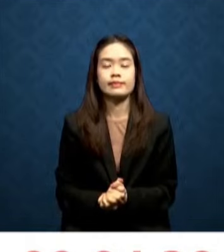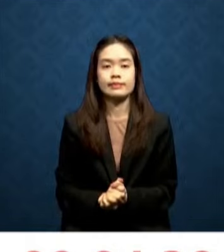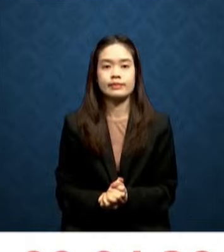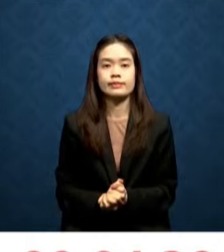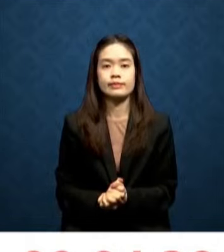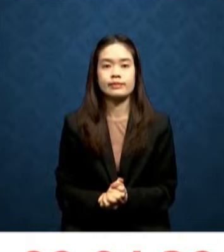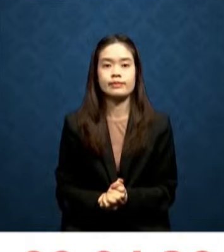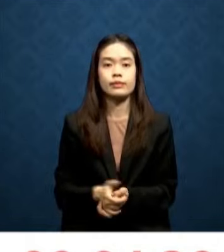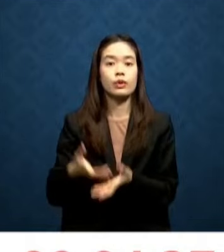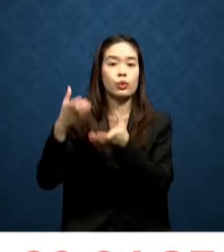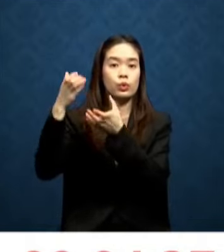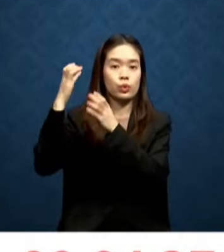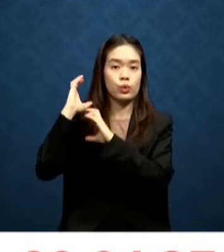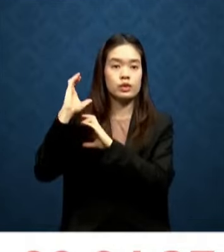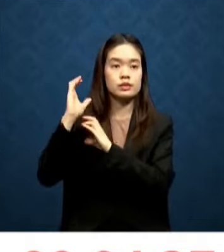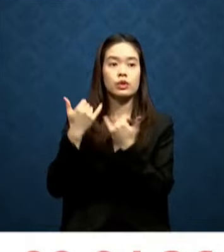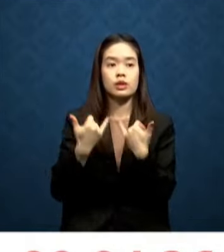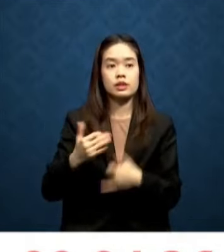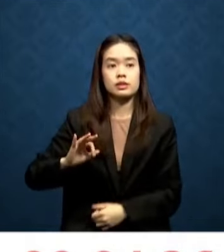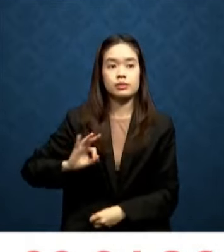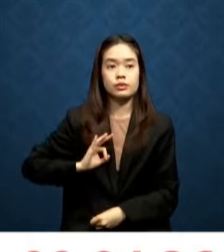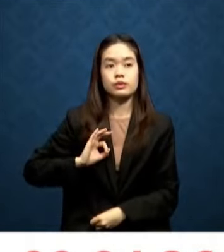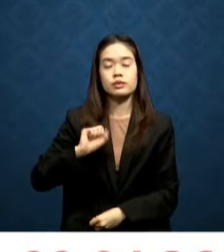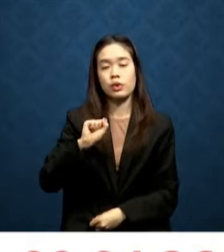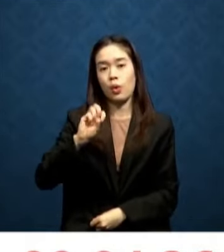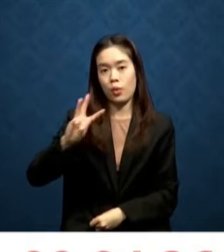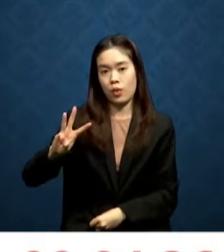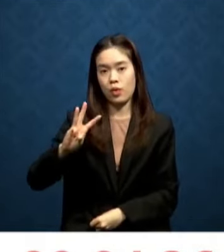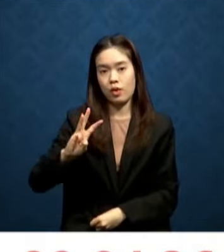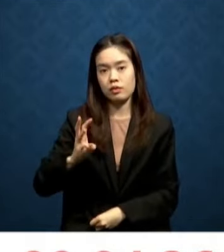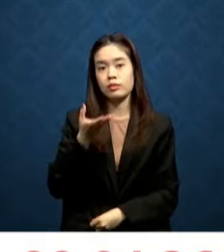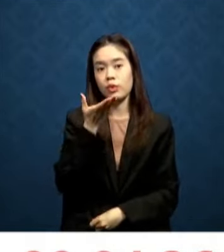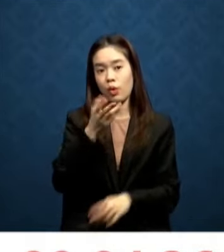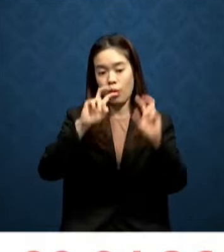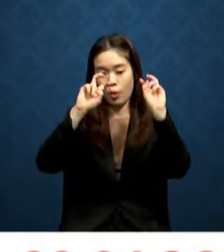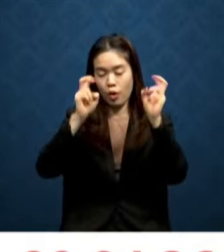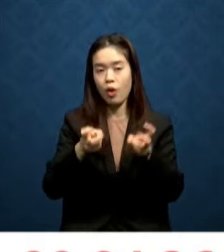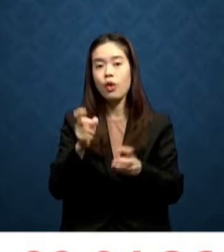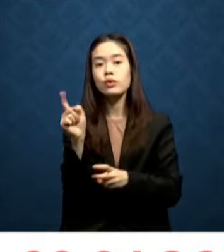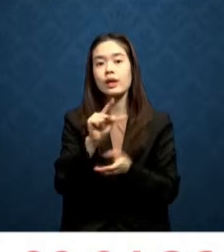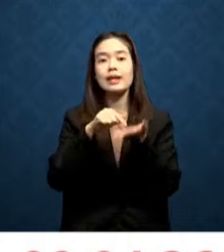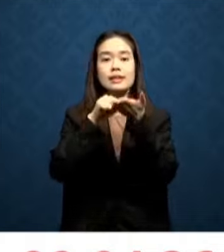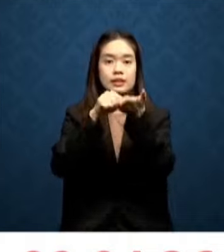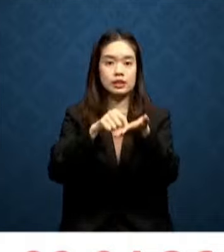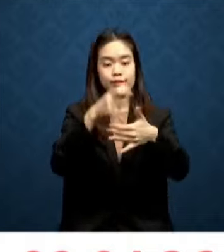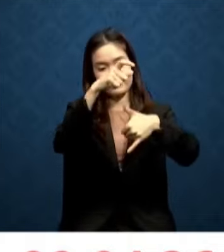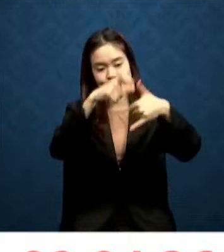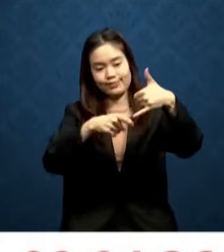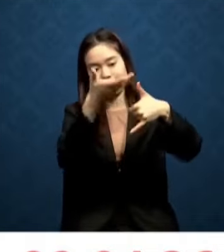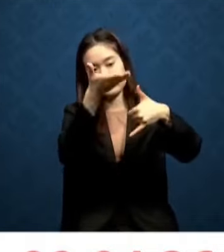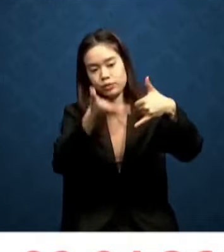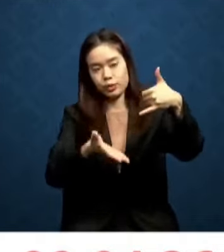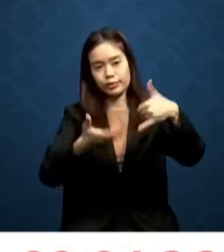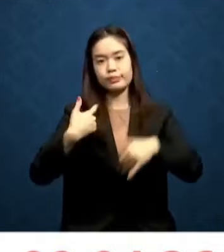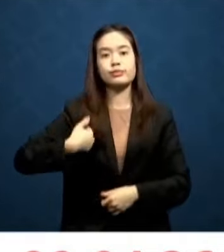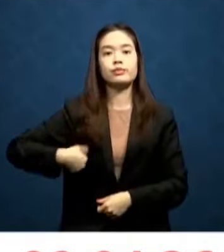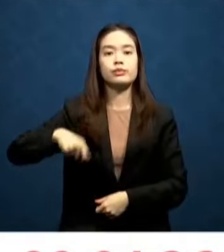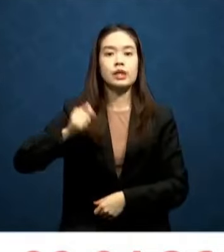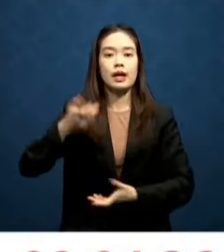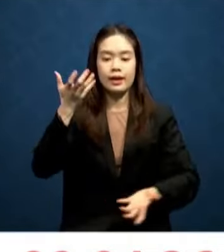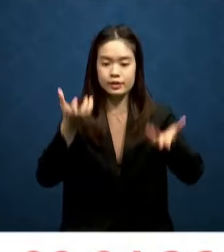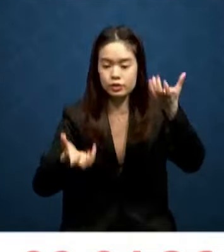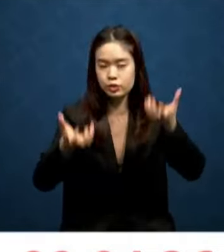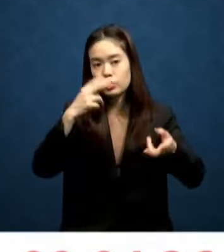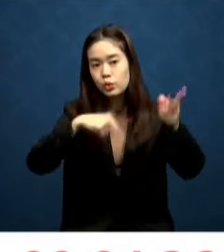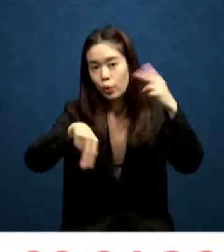วนนะครับว่าท่านอาจารย์นันทนาเสนอยัตติให้มีการตรวจสอบจริยธรรมของตุลาการศาลรัฐธรรมนูญนะ